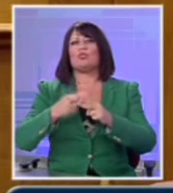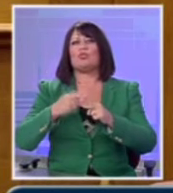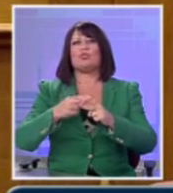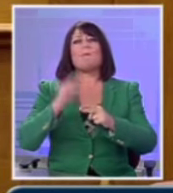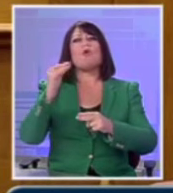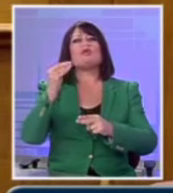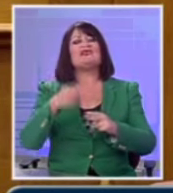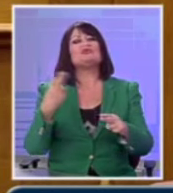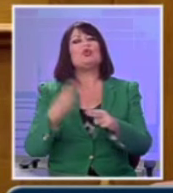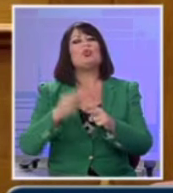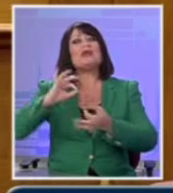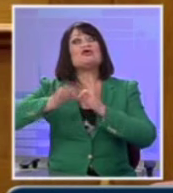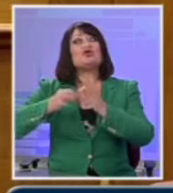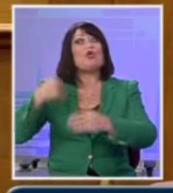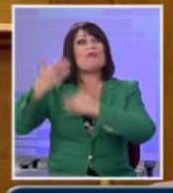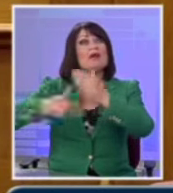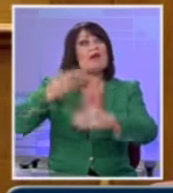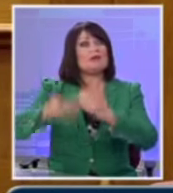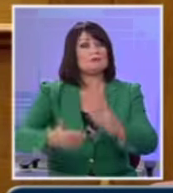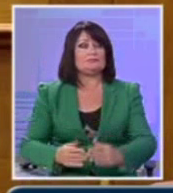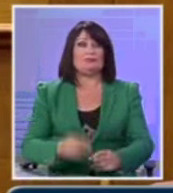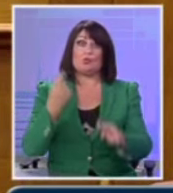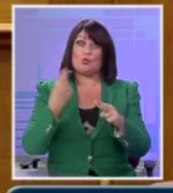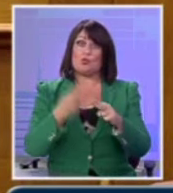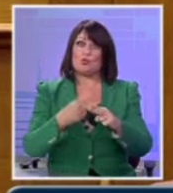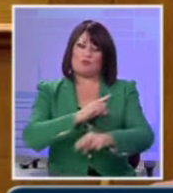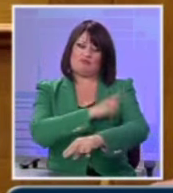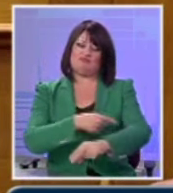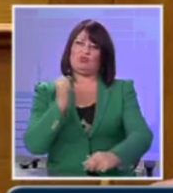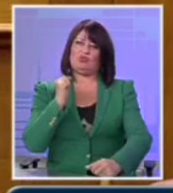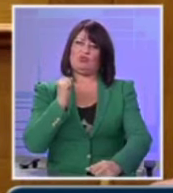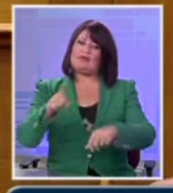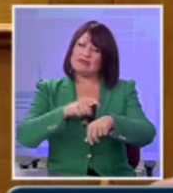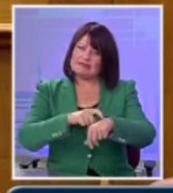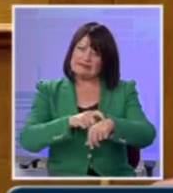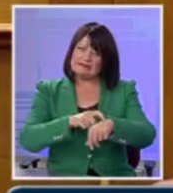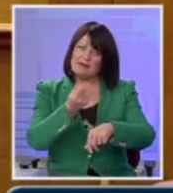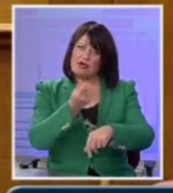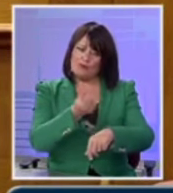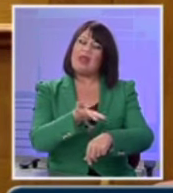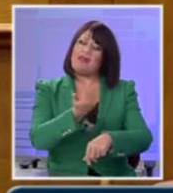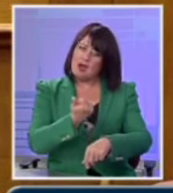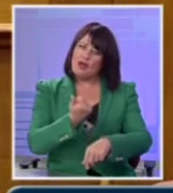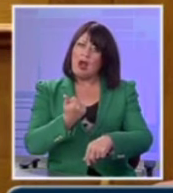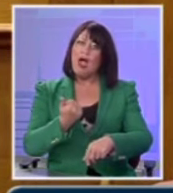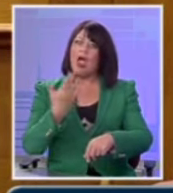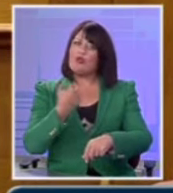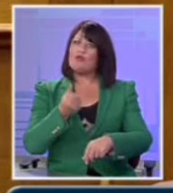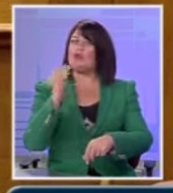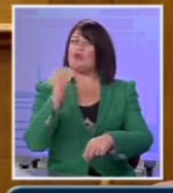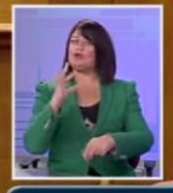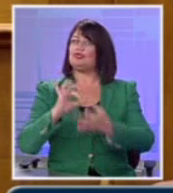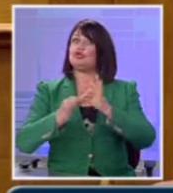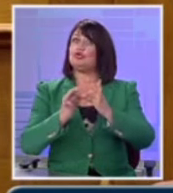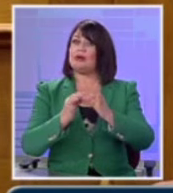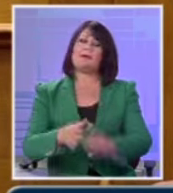κληρονομιά στην οποία έχει πολύ μεγαλύτερη ισχύ από ό,τι αυτή τη στιγμή στην οικονομία. Διότι η χώρα έχει